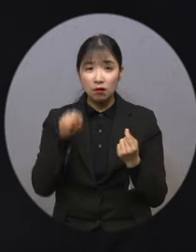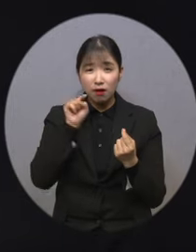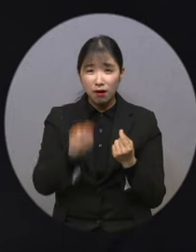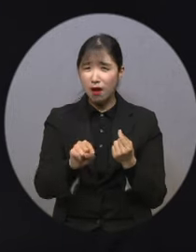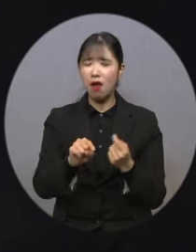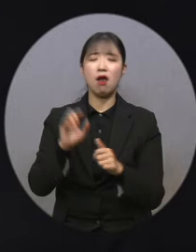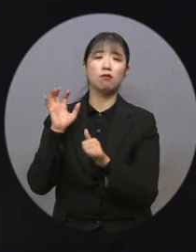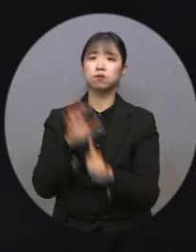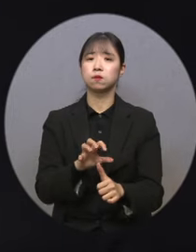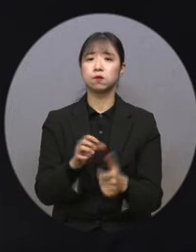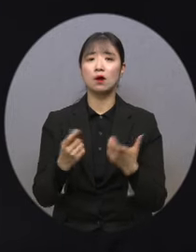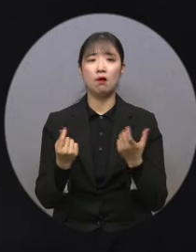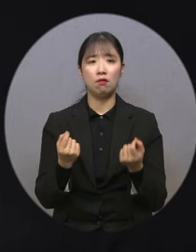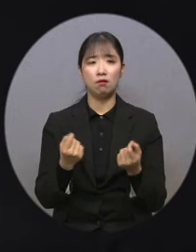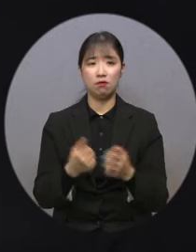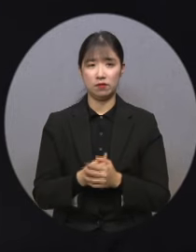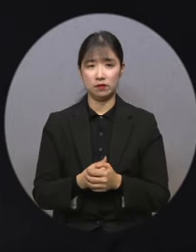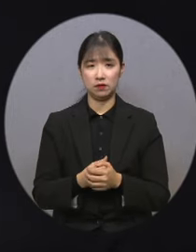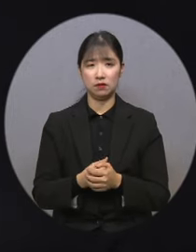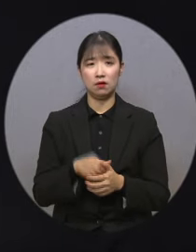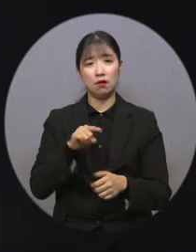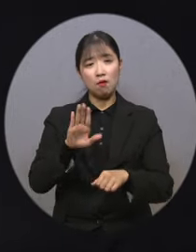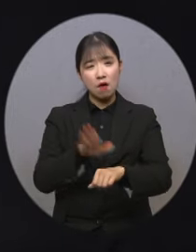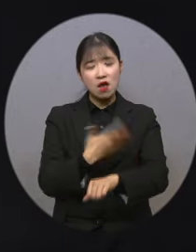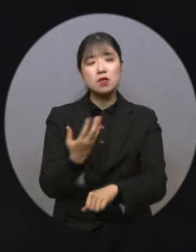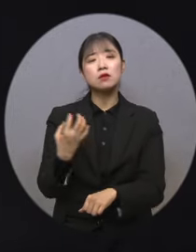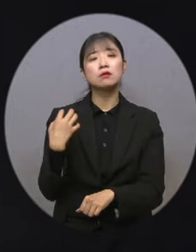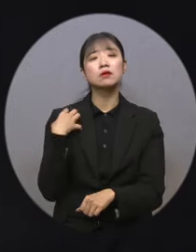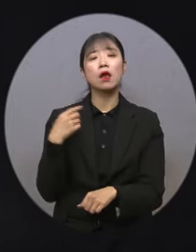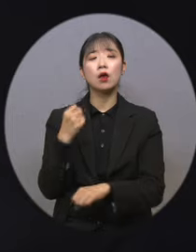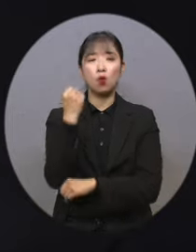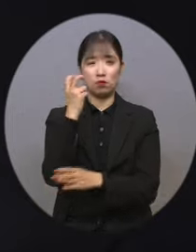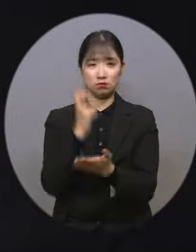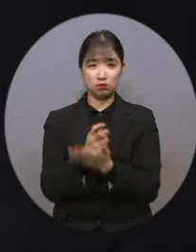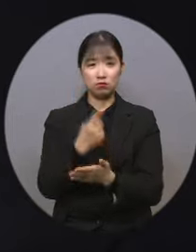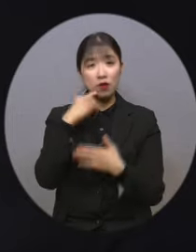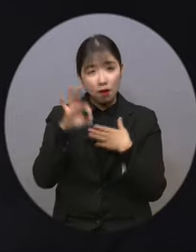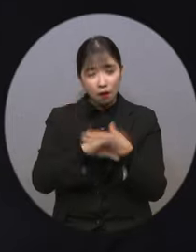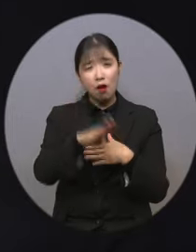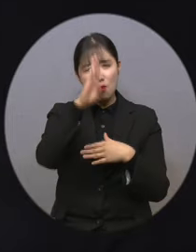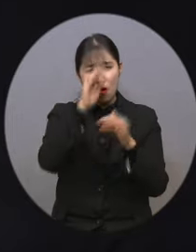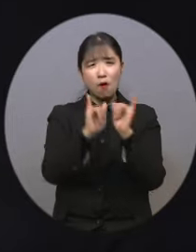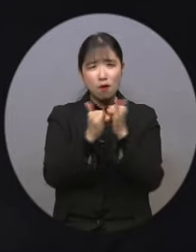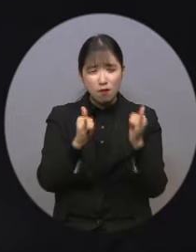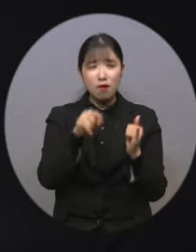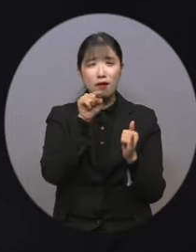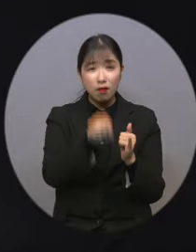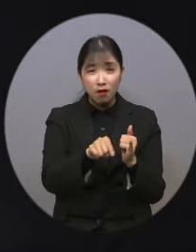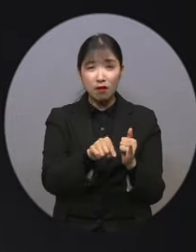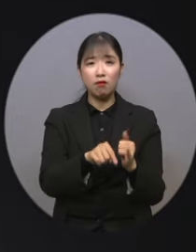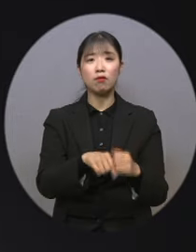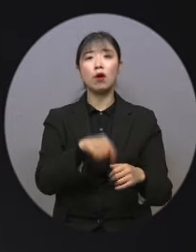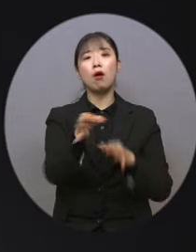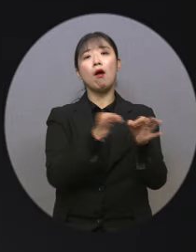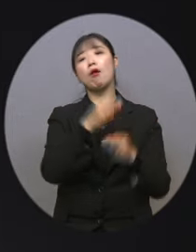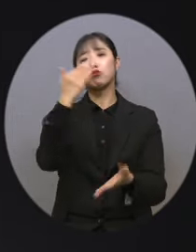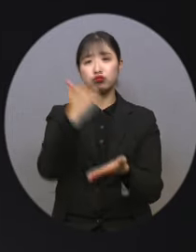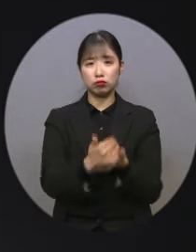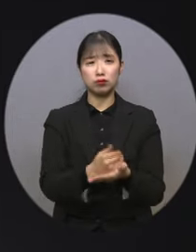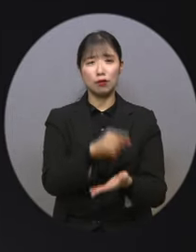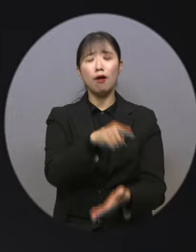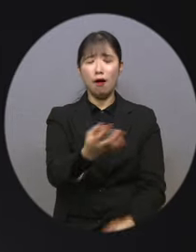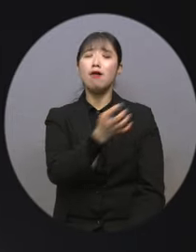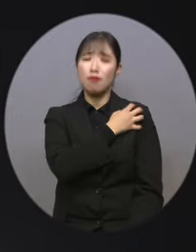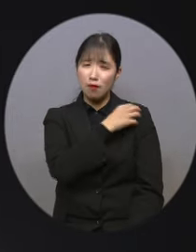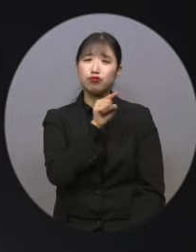눌러 과실 책임 에 1g 거기서 만약에 환자가 놓으면 그 없어 문 닫아요 저희가 책임지고